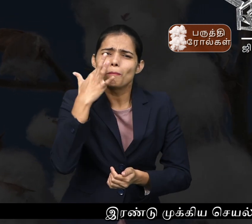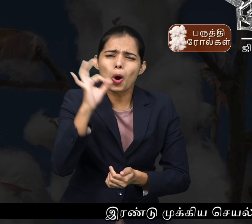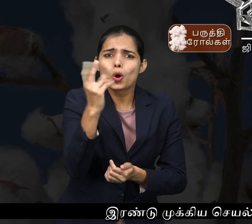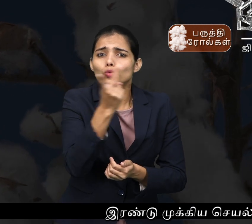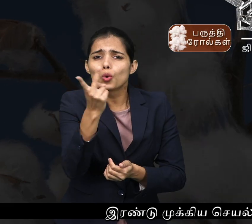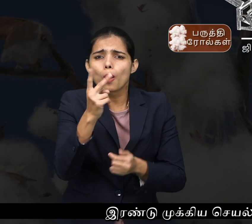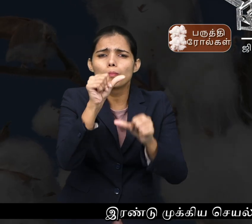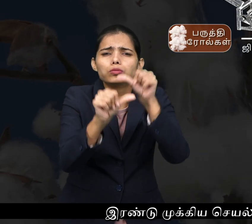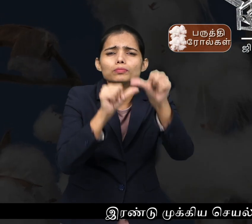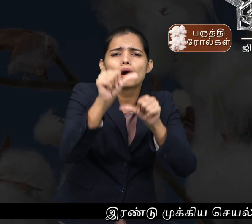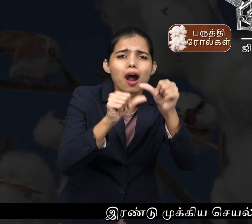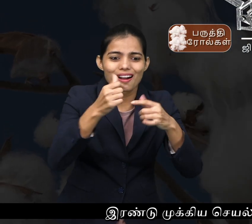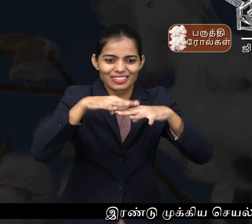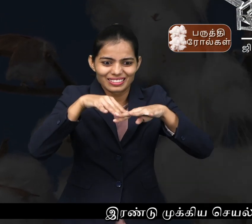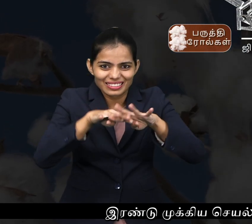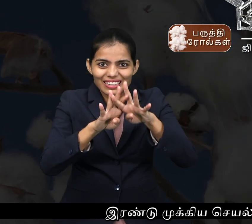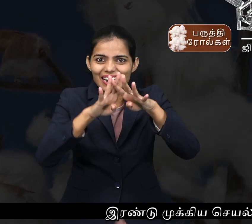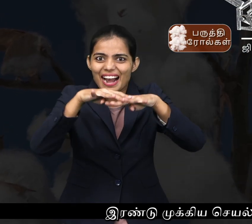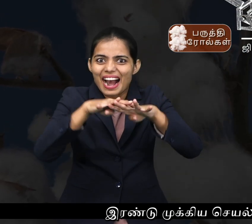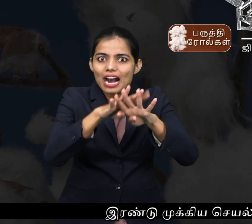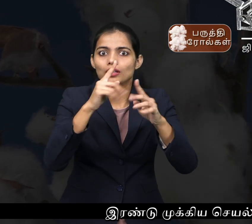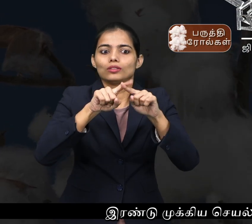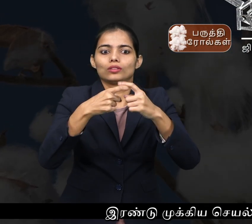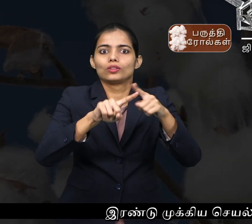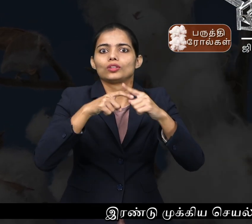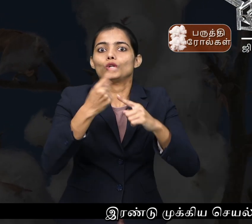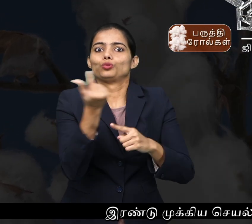2 முக்கிய செயல்முறைகள் நெசவு மற்றும் பின்னல்.